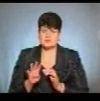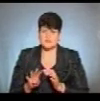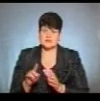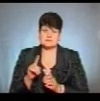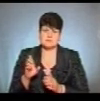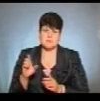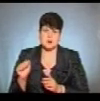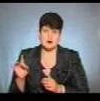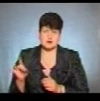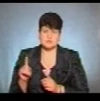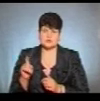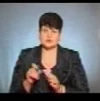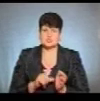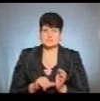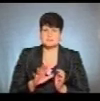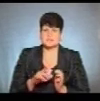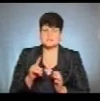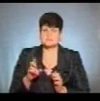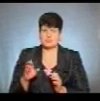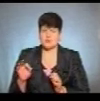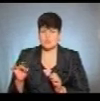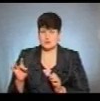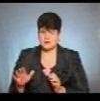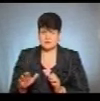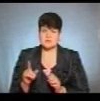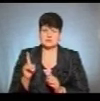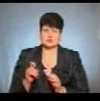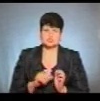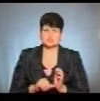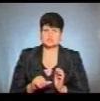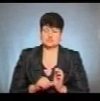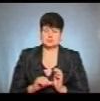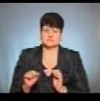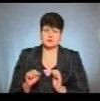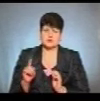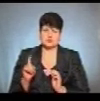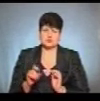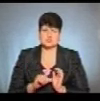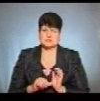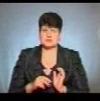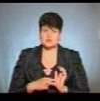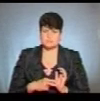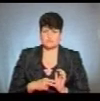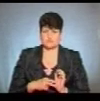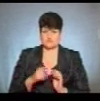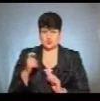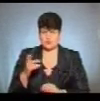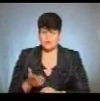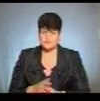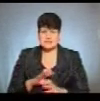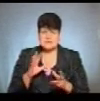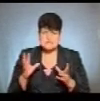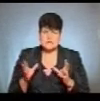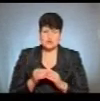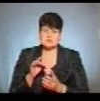Збаражі, 165-й у Зборові та 166-й у Теребовлі та 167-й у Черткові. Загалом